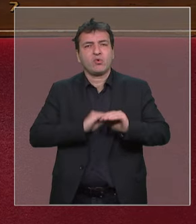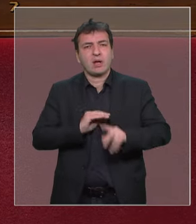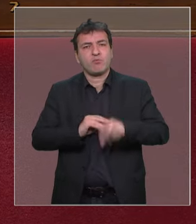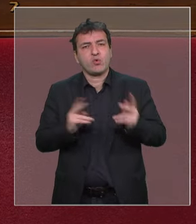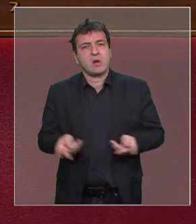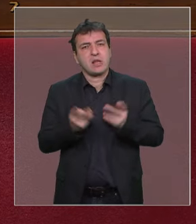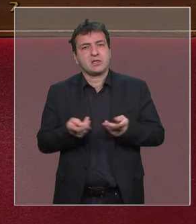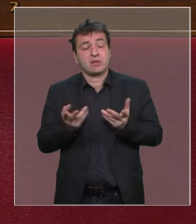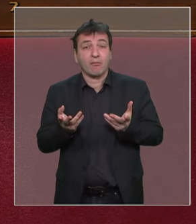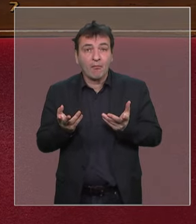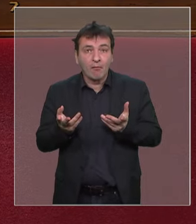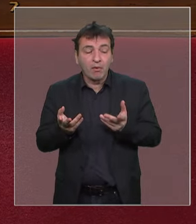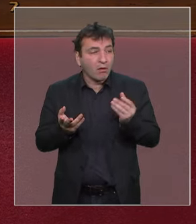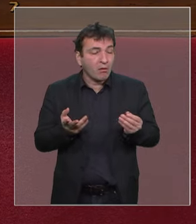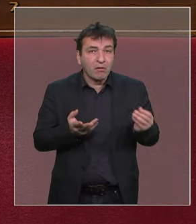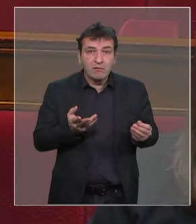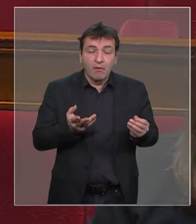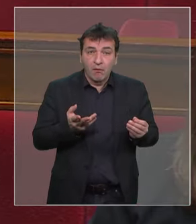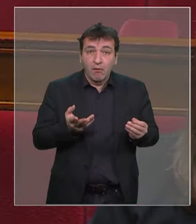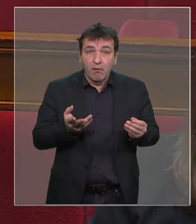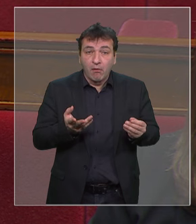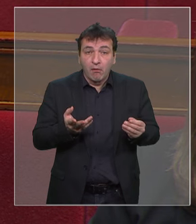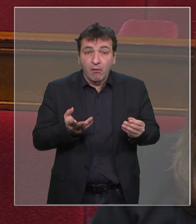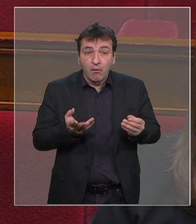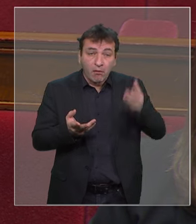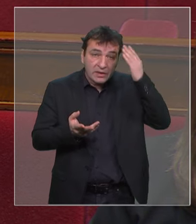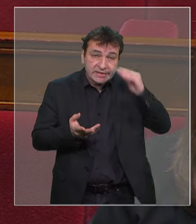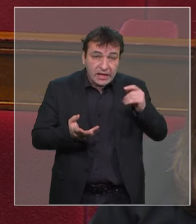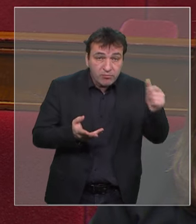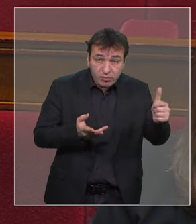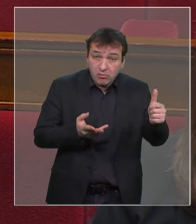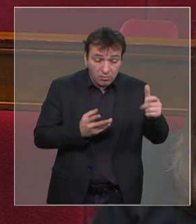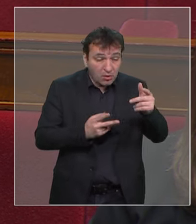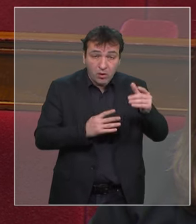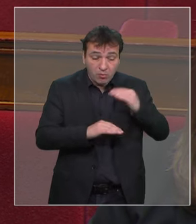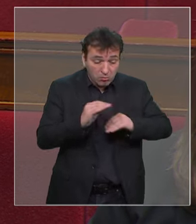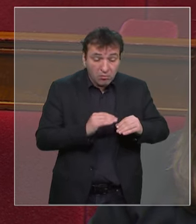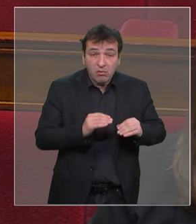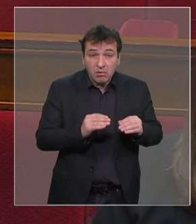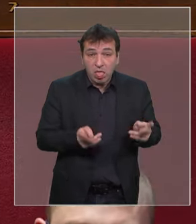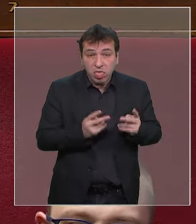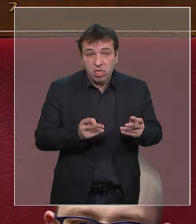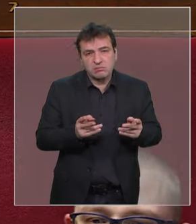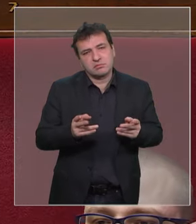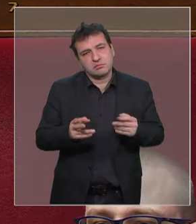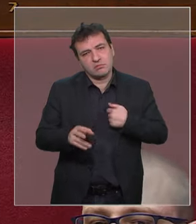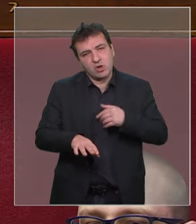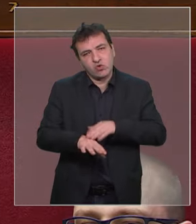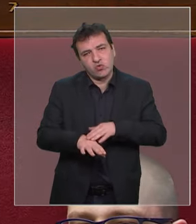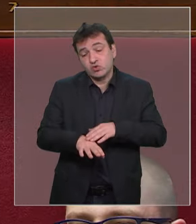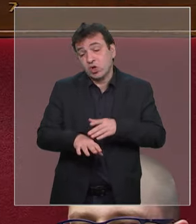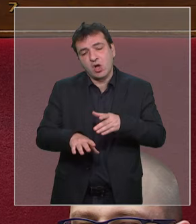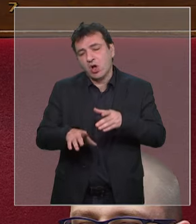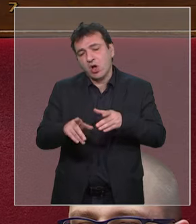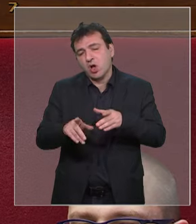Alléger les programmes quand nos enfants savent déjà si peu de choses. Je vous recommande plutôt de supprimer les pseudo-enseignements qui défigurent l'école primaire et dont vous